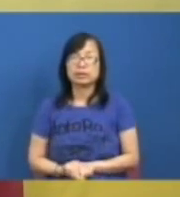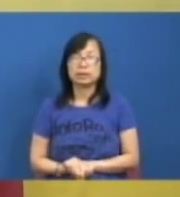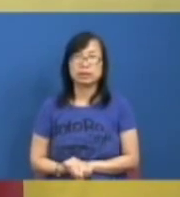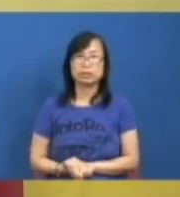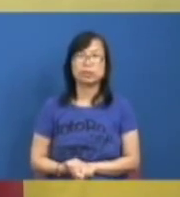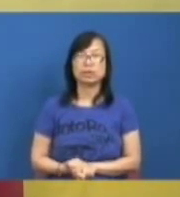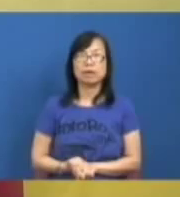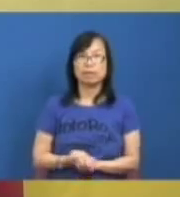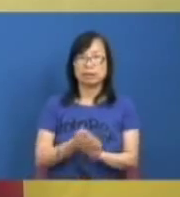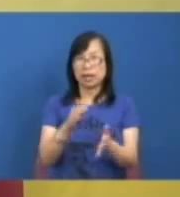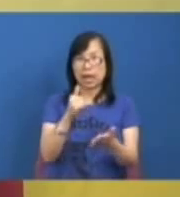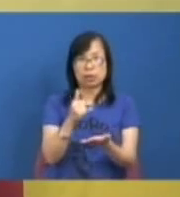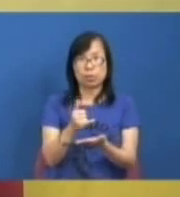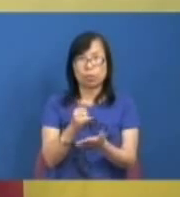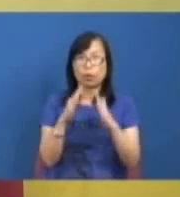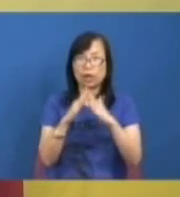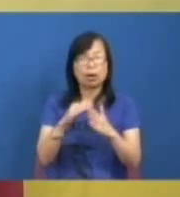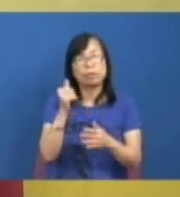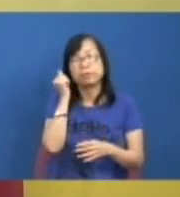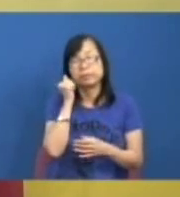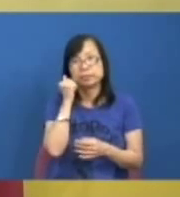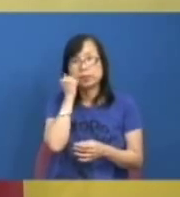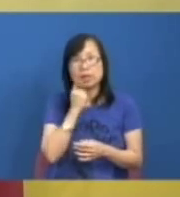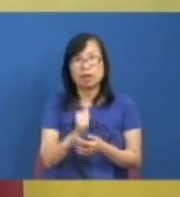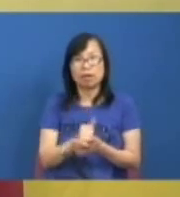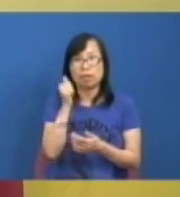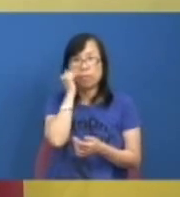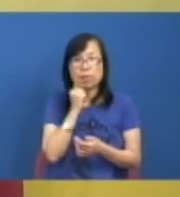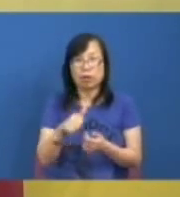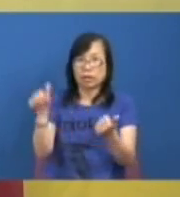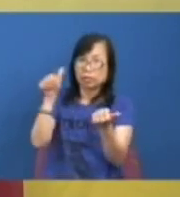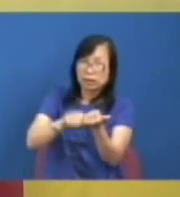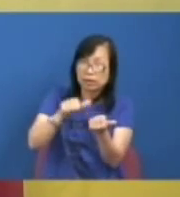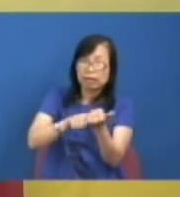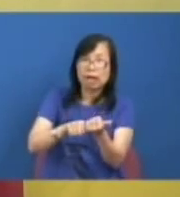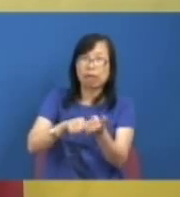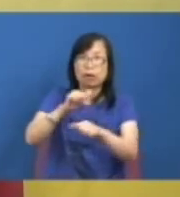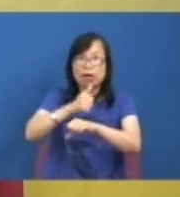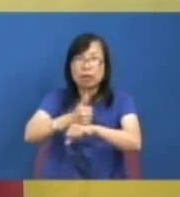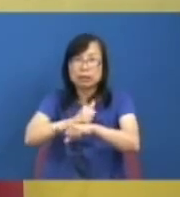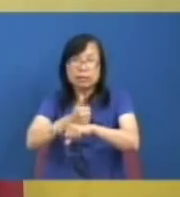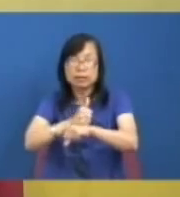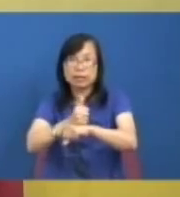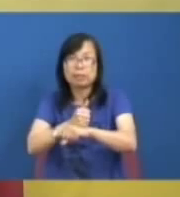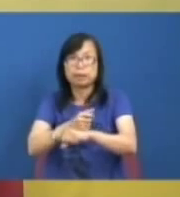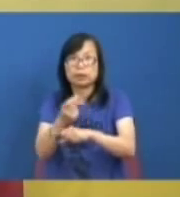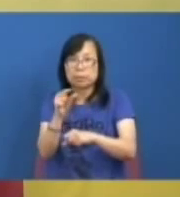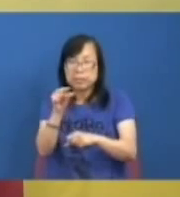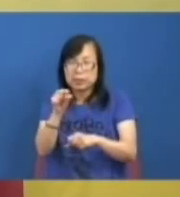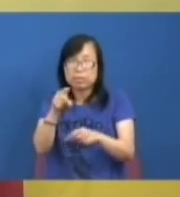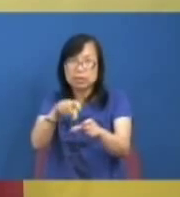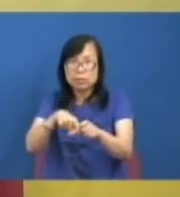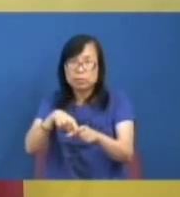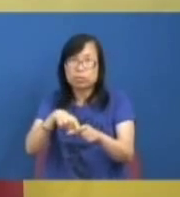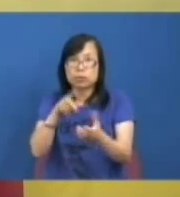係養尊處優嘅情況咧，真係即係如果老來咧，你淨係靠呢啲咁嘅基本嘅好微薄嘅收租嘅租